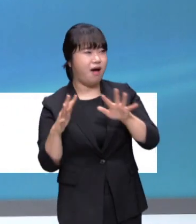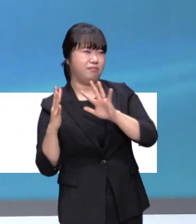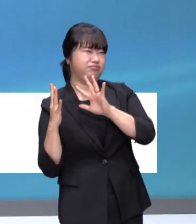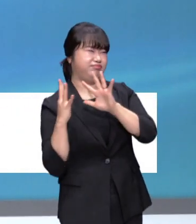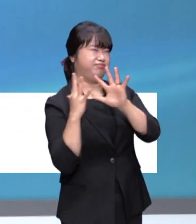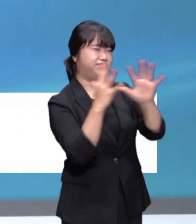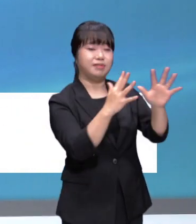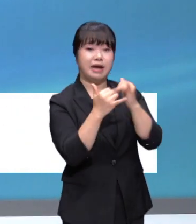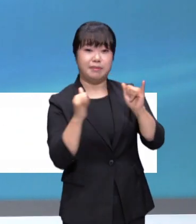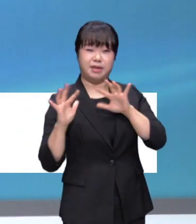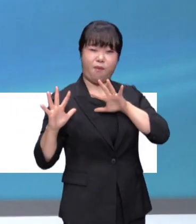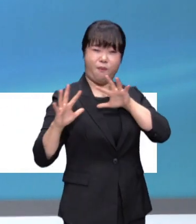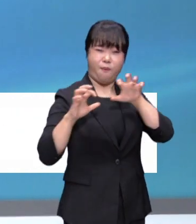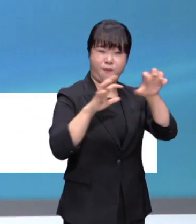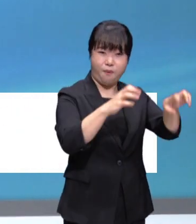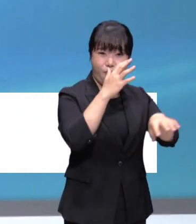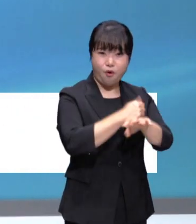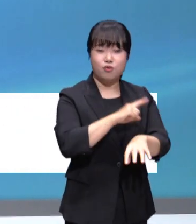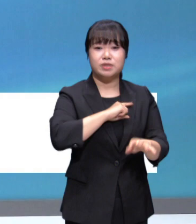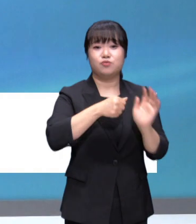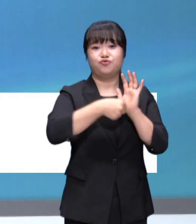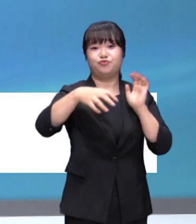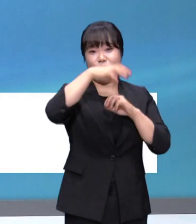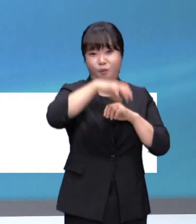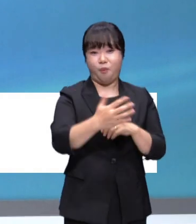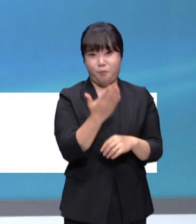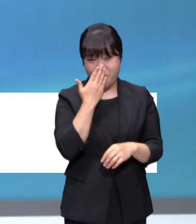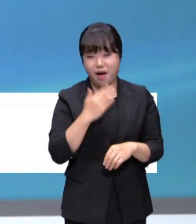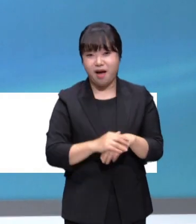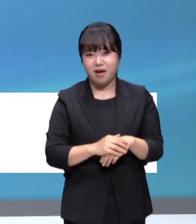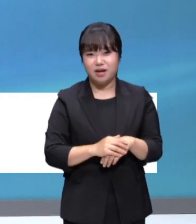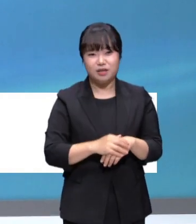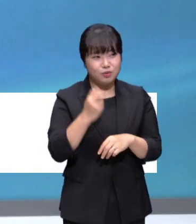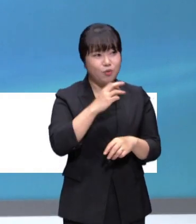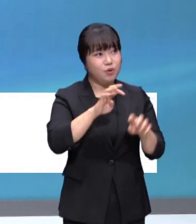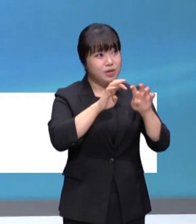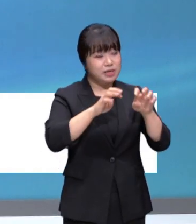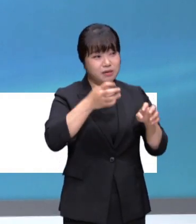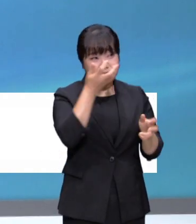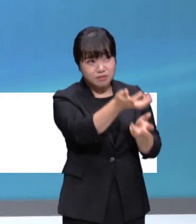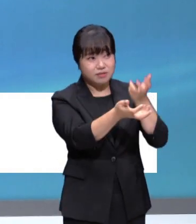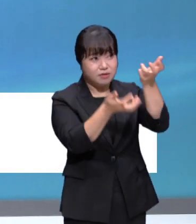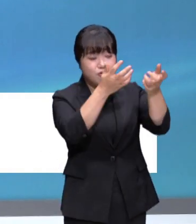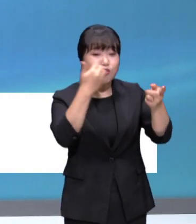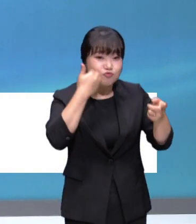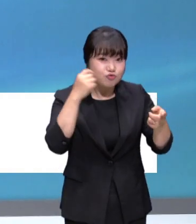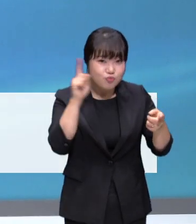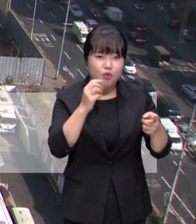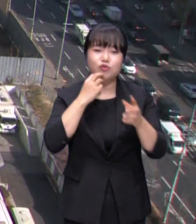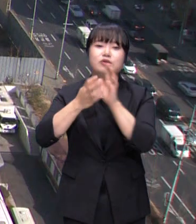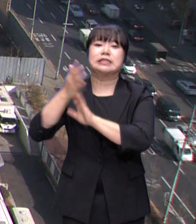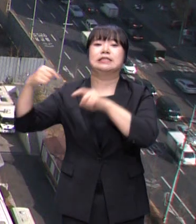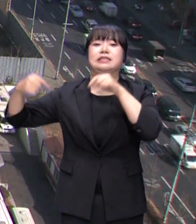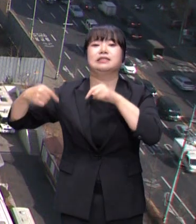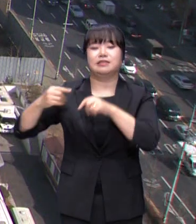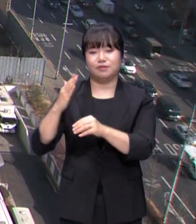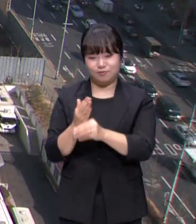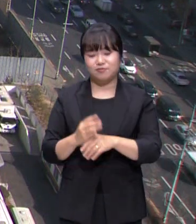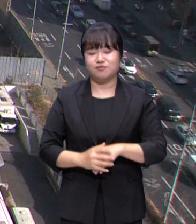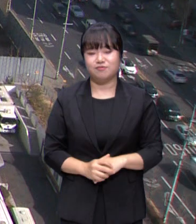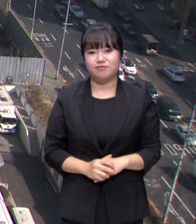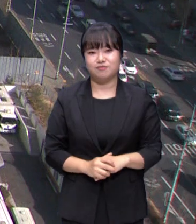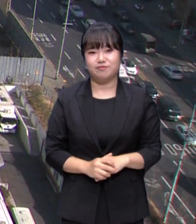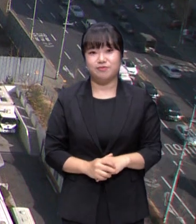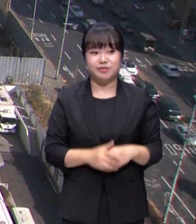있을 것 같습니다. 그래서 그 안에 이제 채워놓는 부분을 그 서울시하고 지금 상의 중에 있습니다.